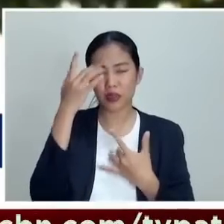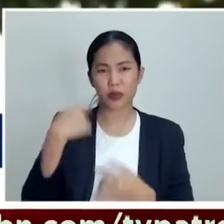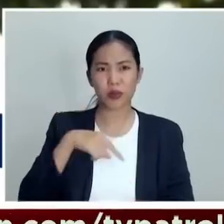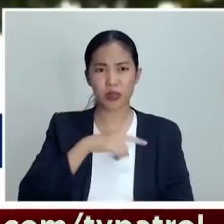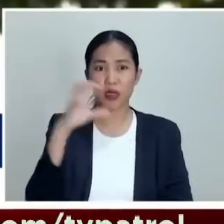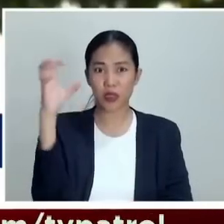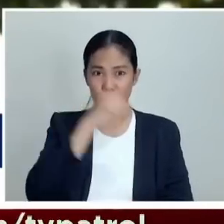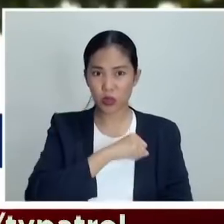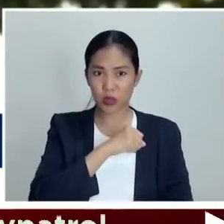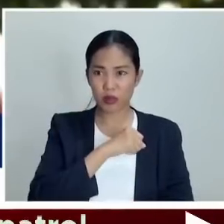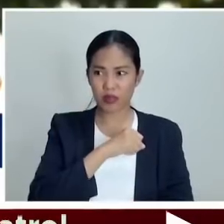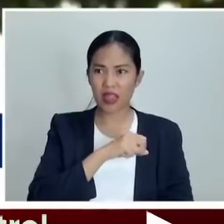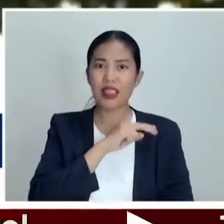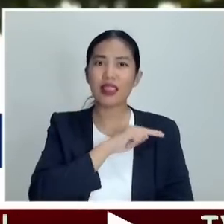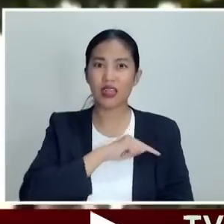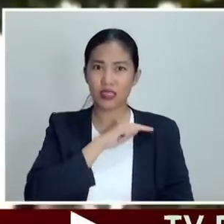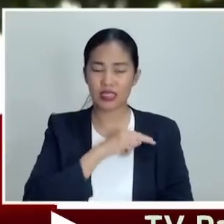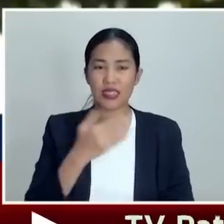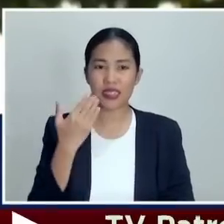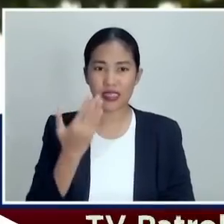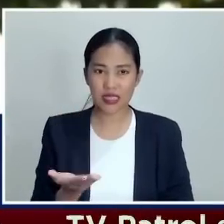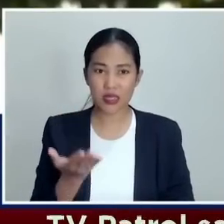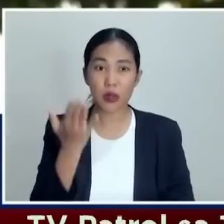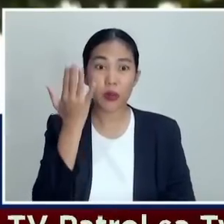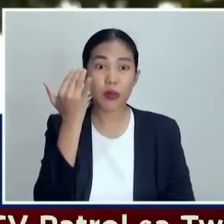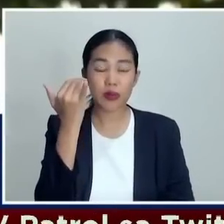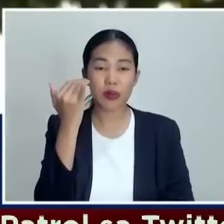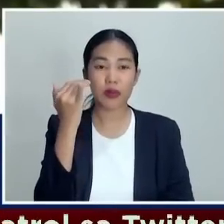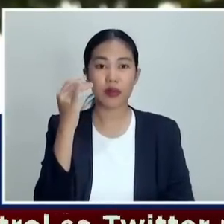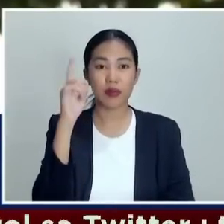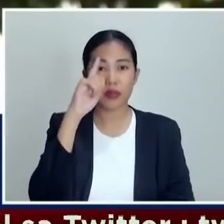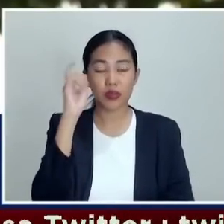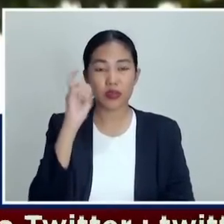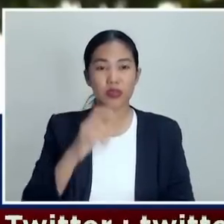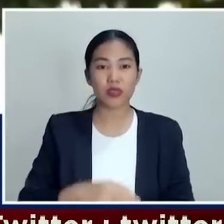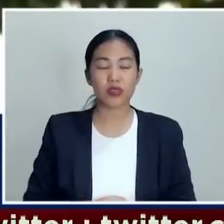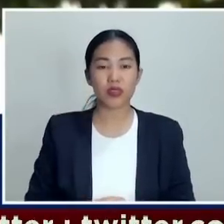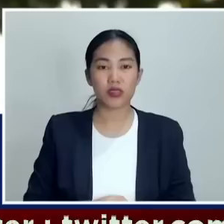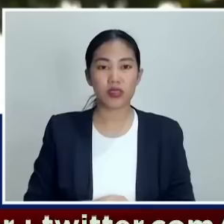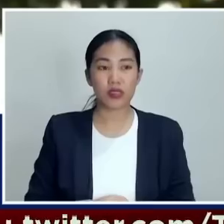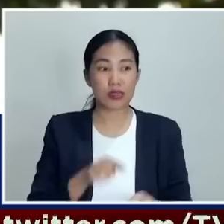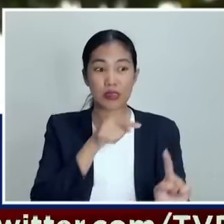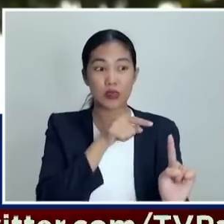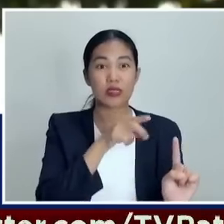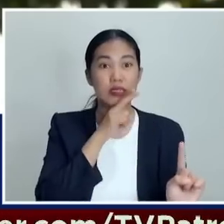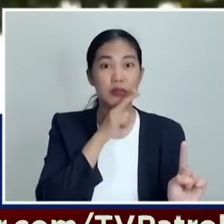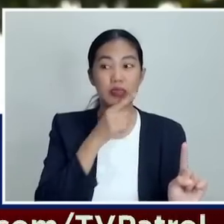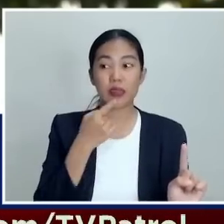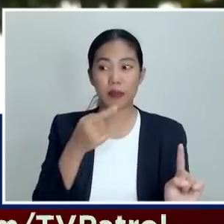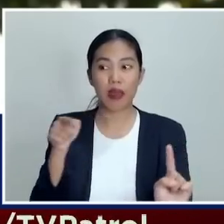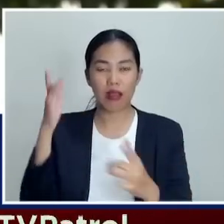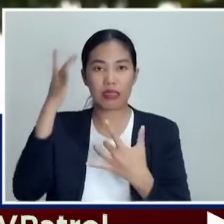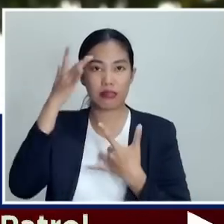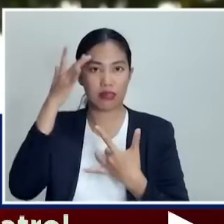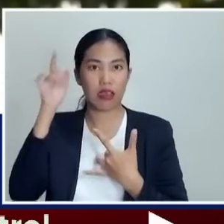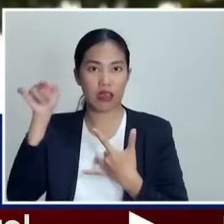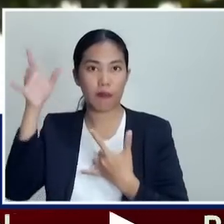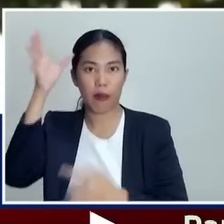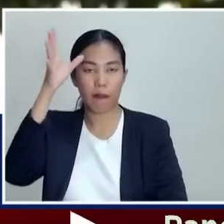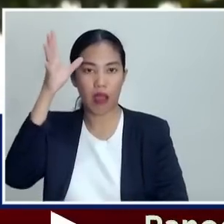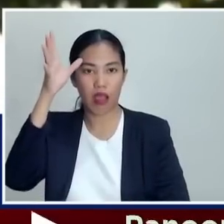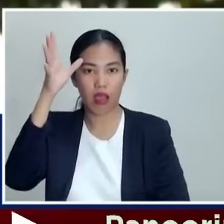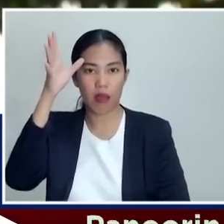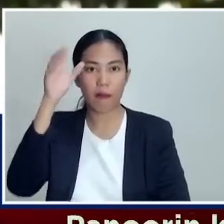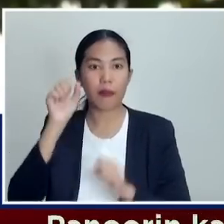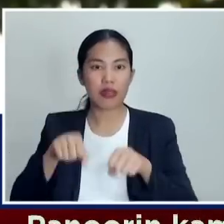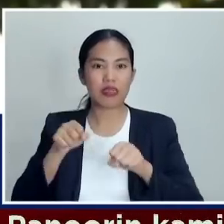is natural death dahil ini-insist ng kanyang ating suspect na may medical condition at posibleng na inatake